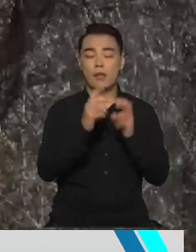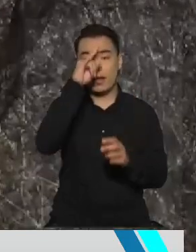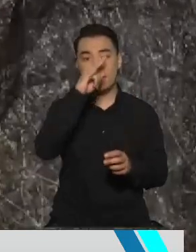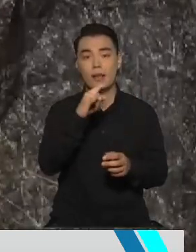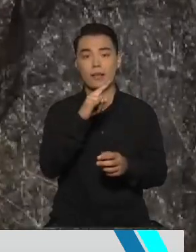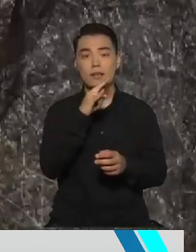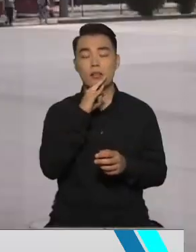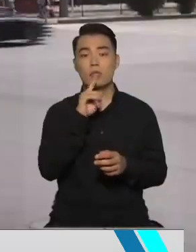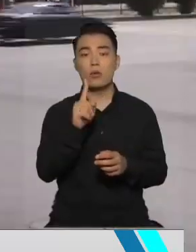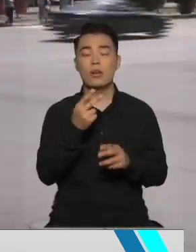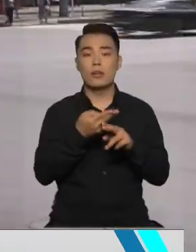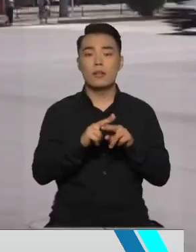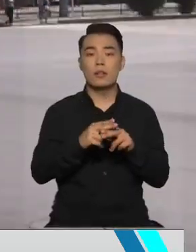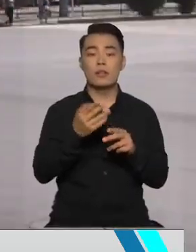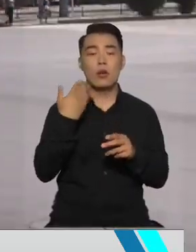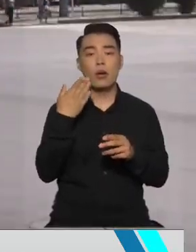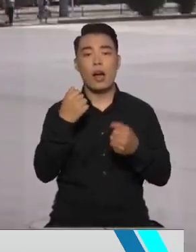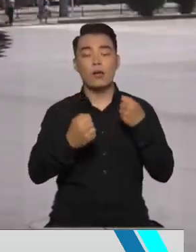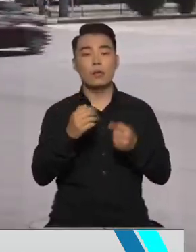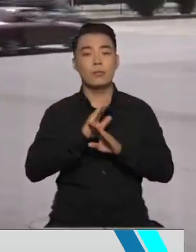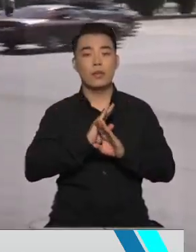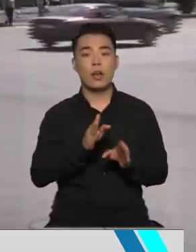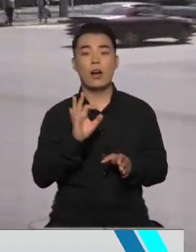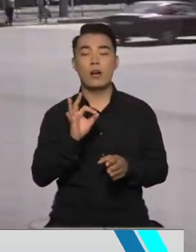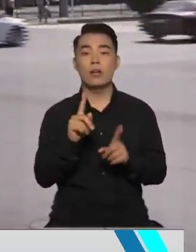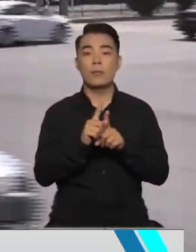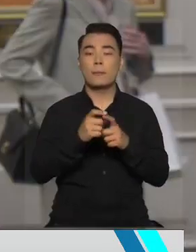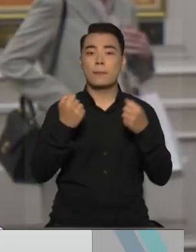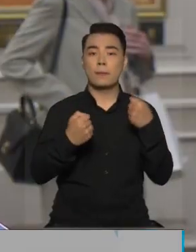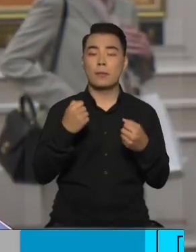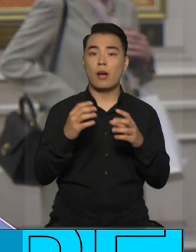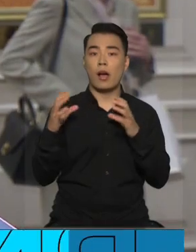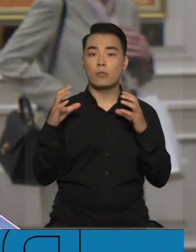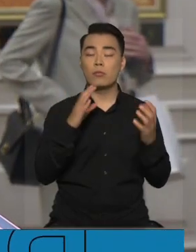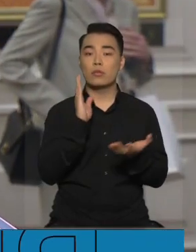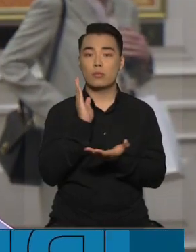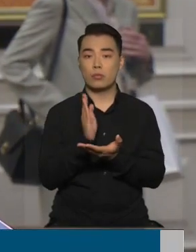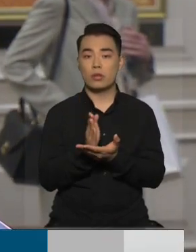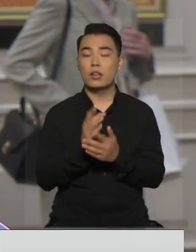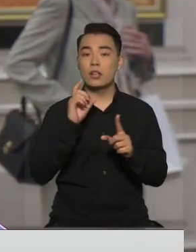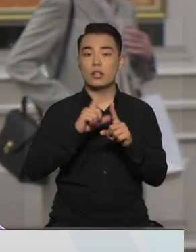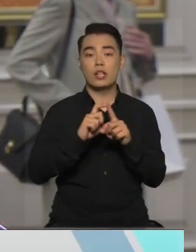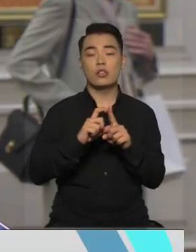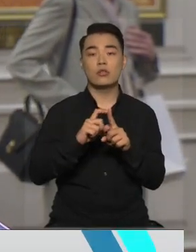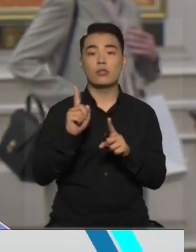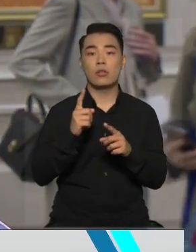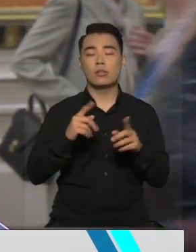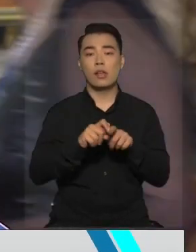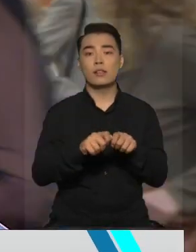Казахстане, однако не легковых авто, как можно подумать, а общественного транспорта. Речь идет о, значит,